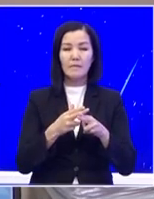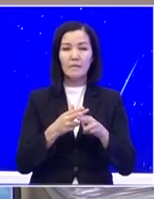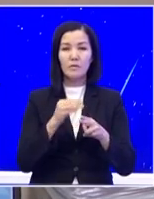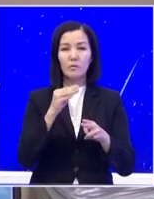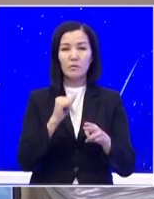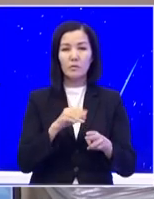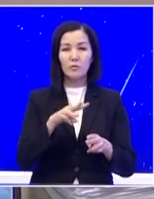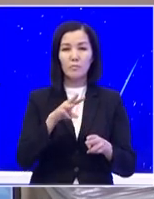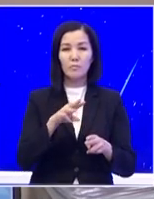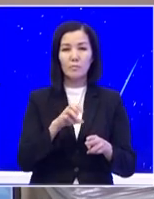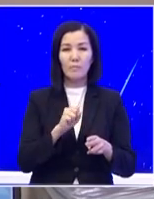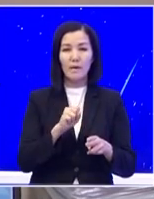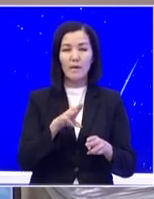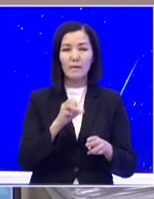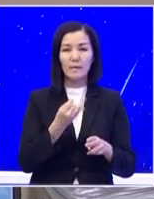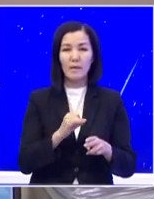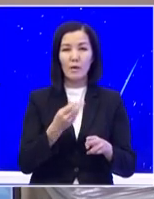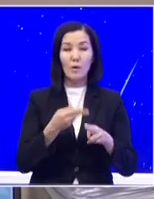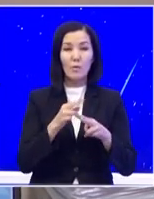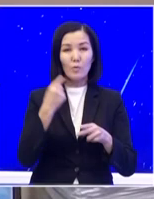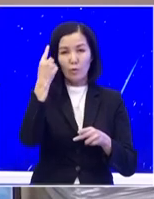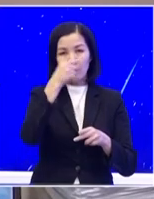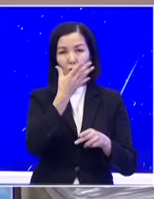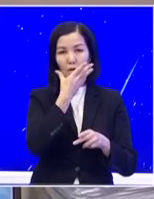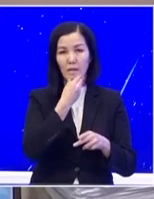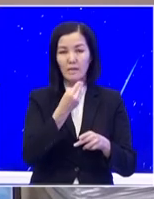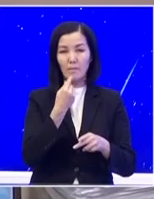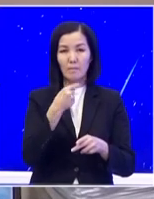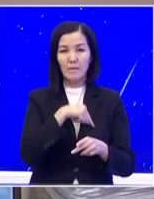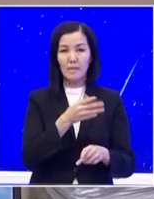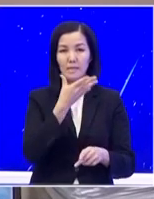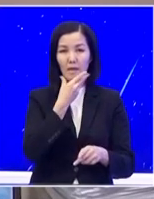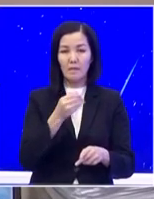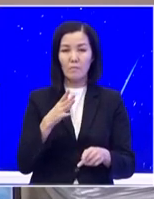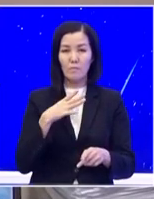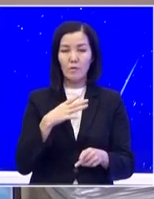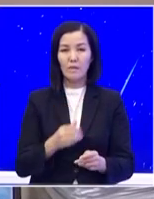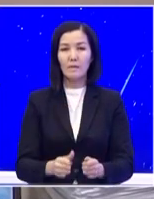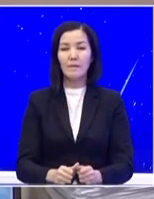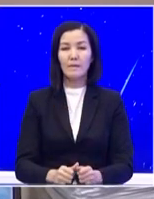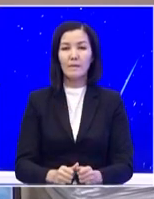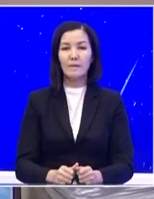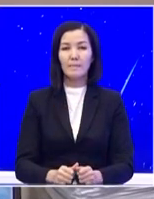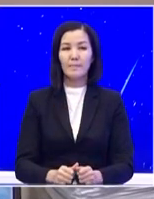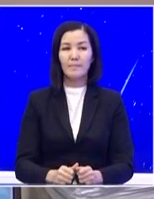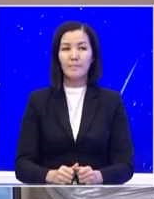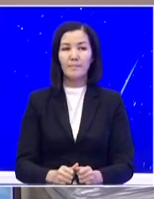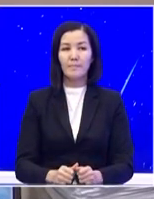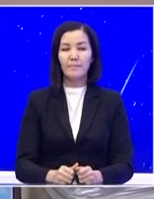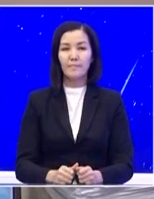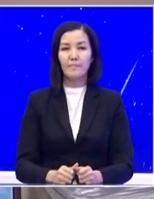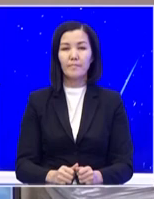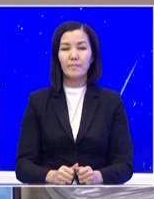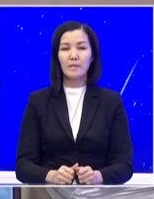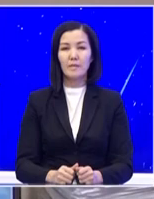айтсақ, өзінің түрі де өте көркем, мінезі де көркем азамат қой. Ешқашан асып тасуды